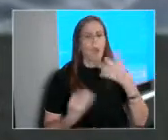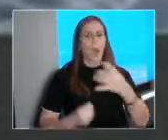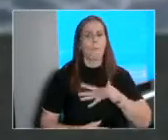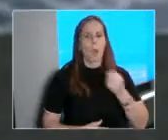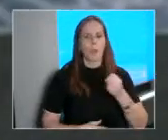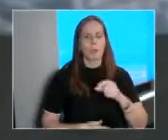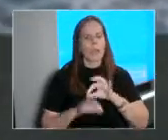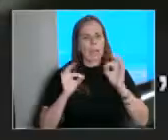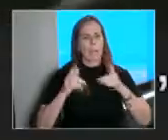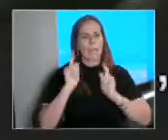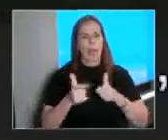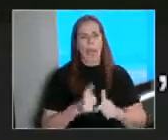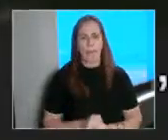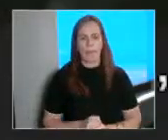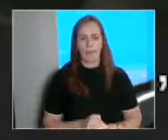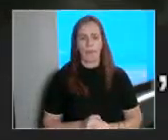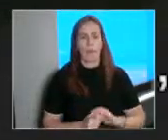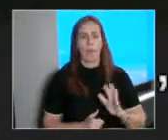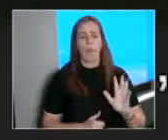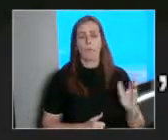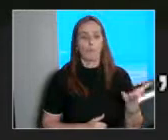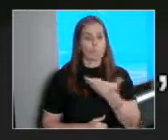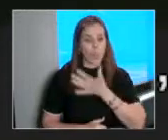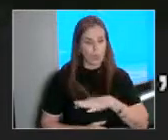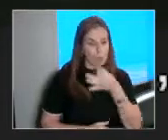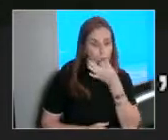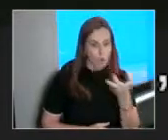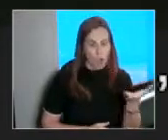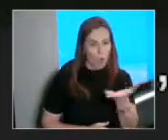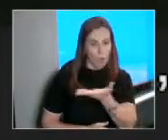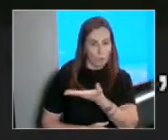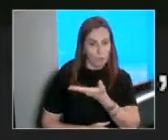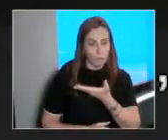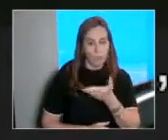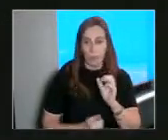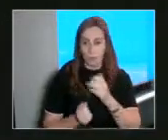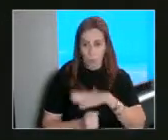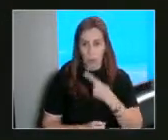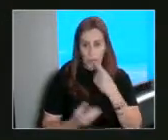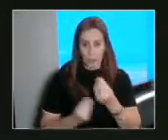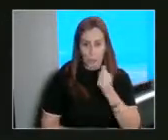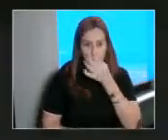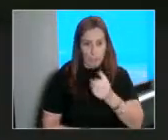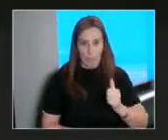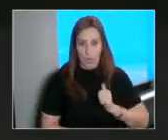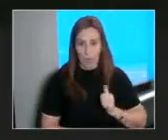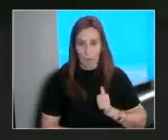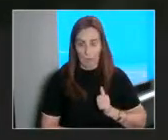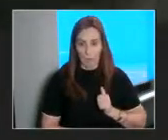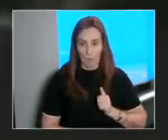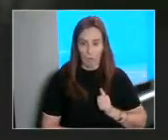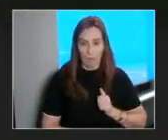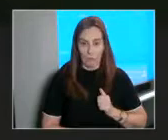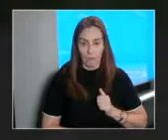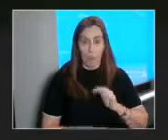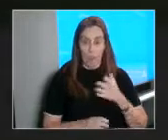to send their men to war? אולי מישהו היה רוצה לשאול איזו שאלה? או לומר משהו. או לתת תשובות.